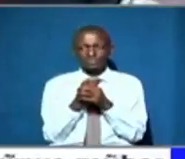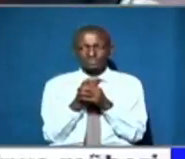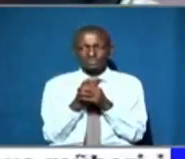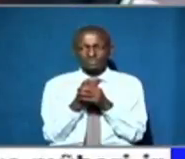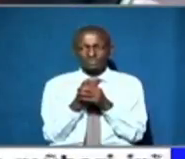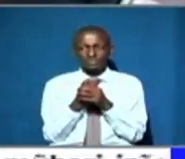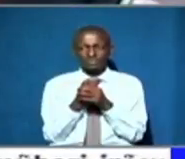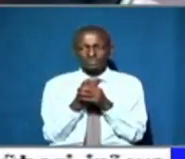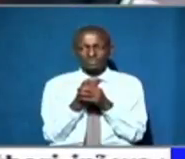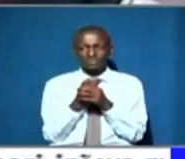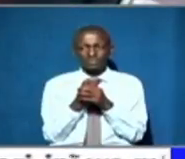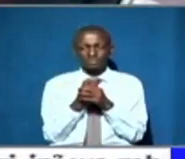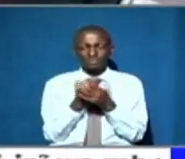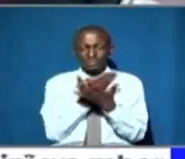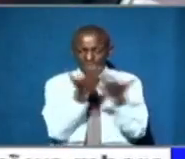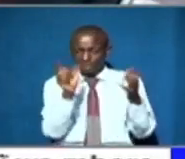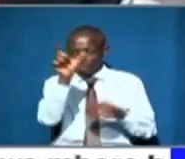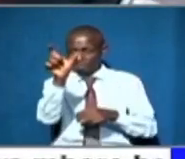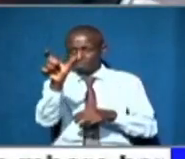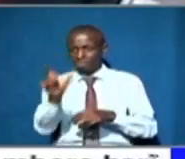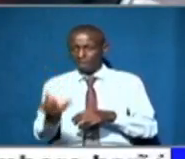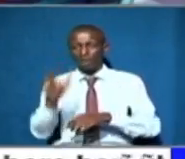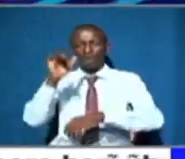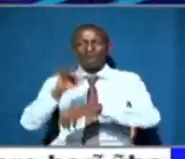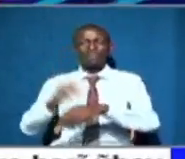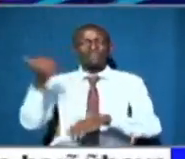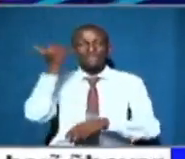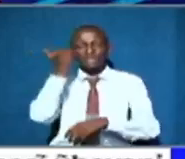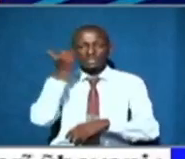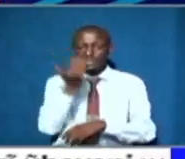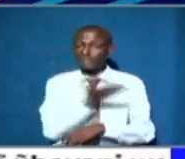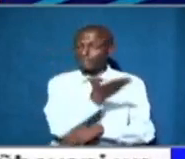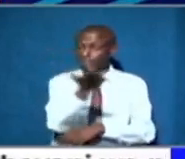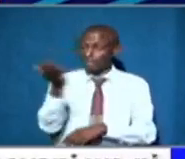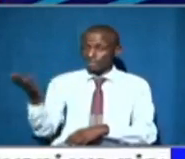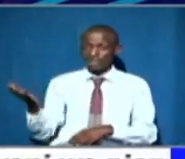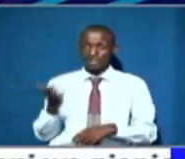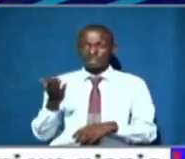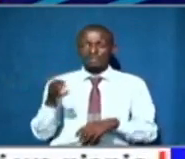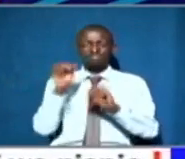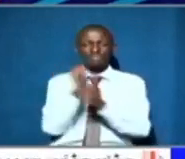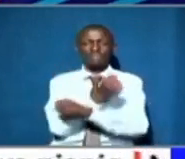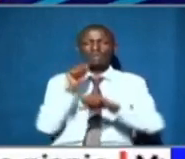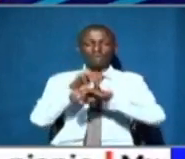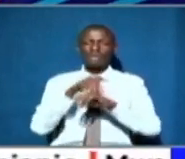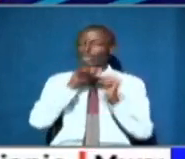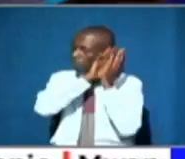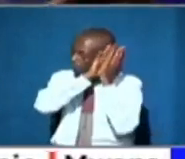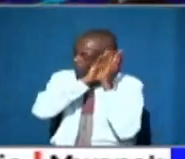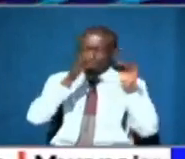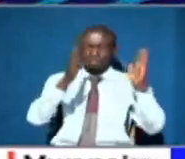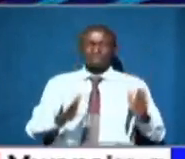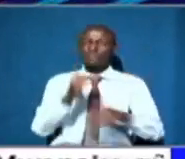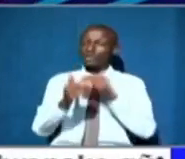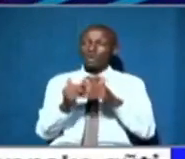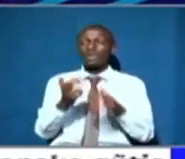umuwe mitu agiru wala liu haha idhuwole mulu umuwe mitu agiru wala haha omuwe dagiru nagetada tuwa nekile idhuwole tuwe